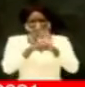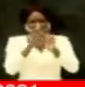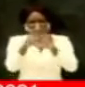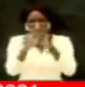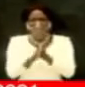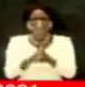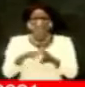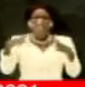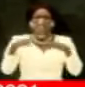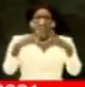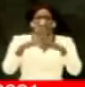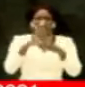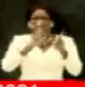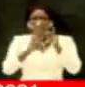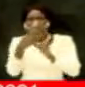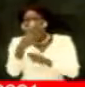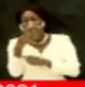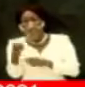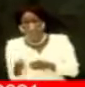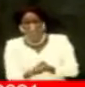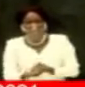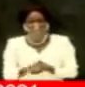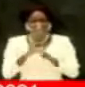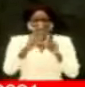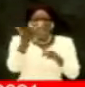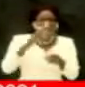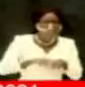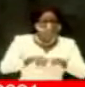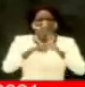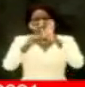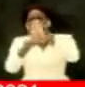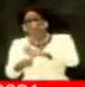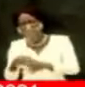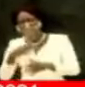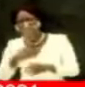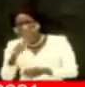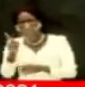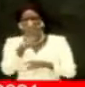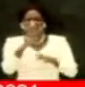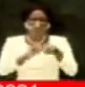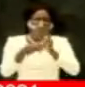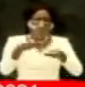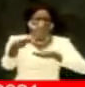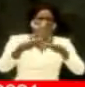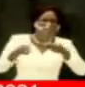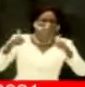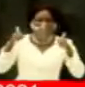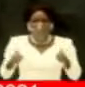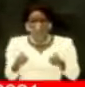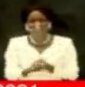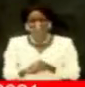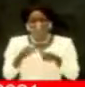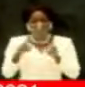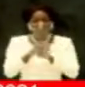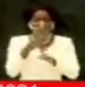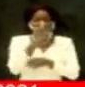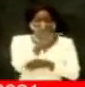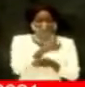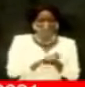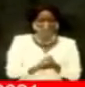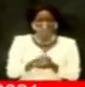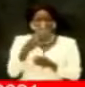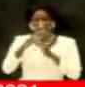mwina utiphwanyira ufulu ife tifuna tizipitiso panga business yathu koma mwakambira munja nkhani yakulu ndi ufulu wa moyo komanso